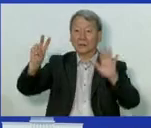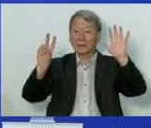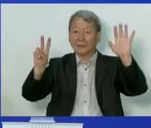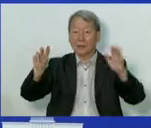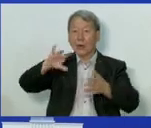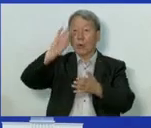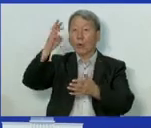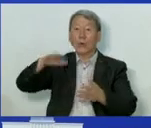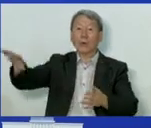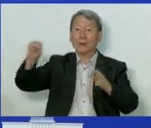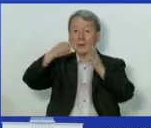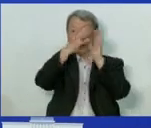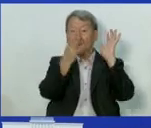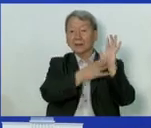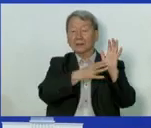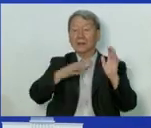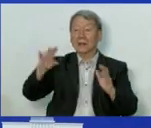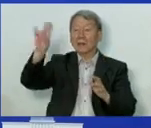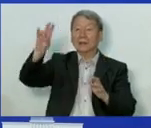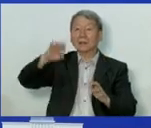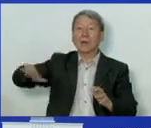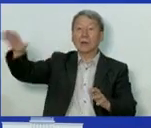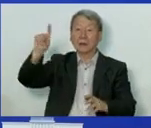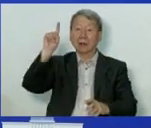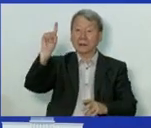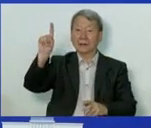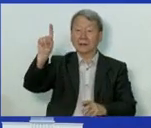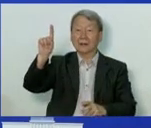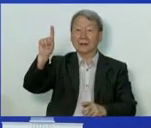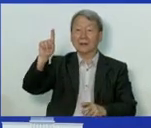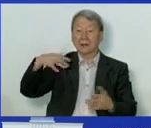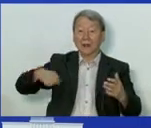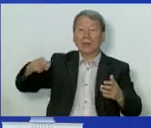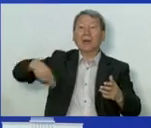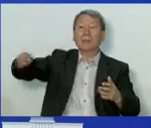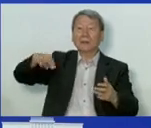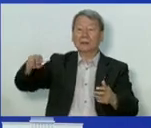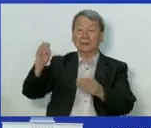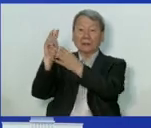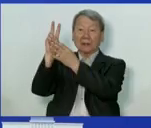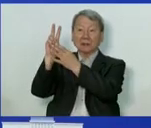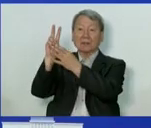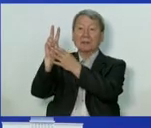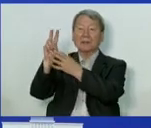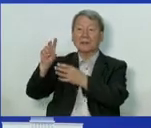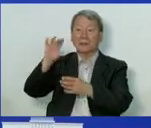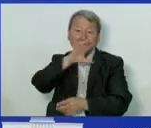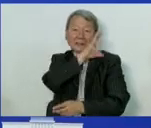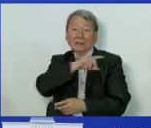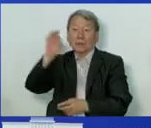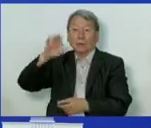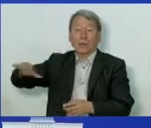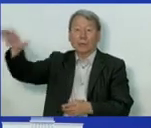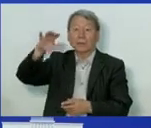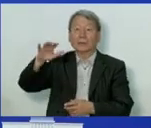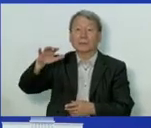47, Ошской области 19, Нарынской области 1 случай, Джалабадской области 12,